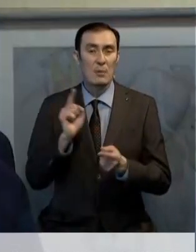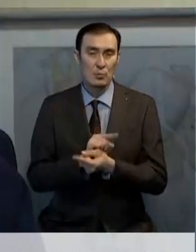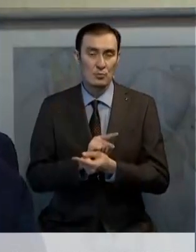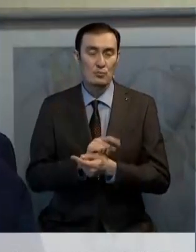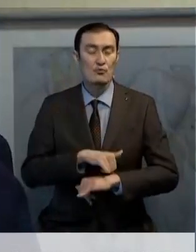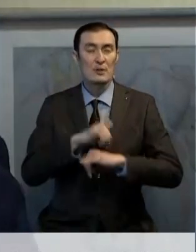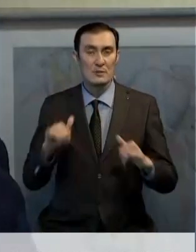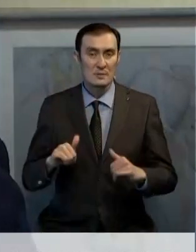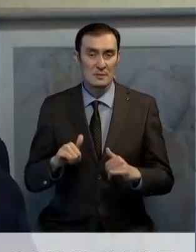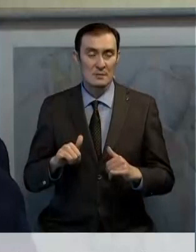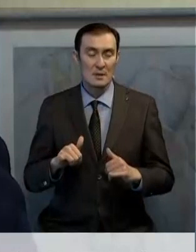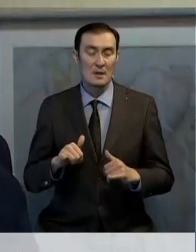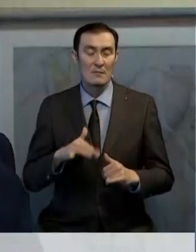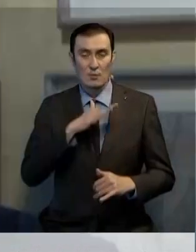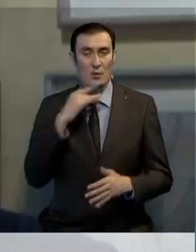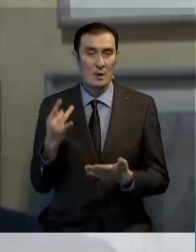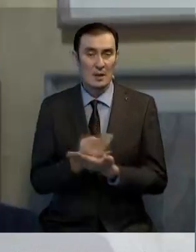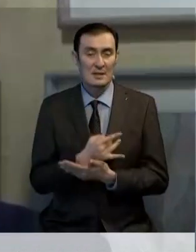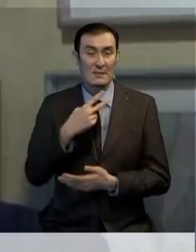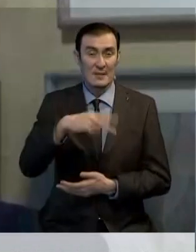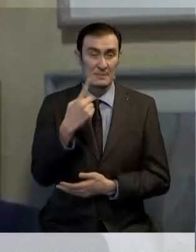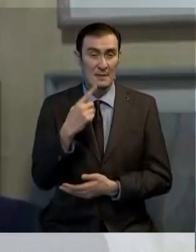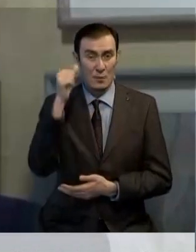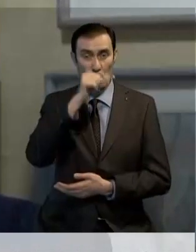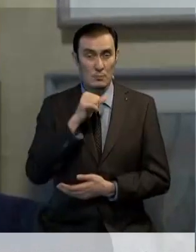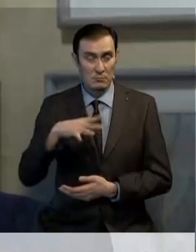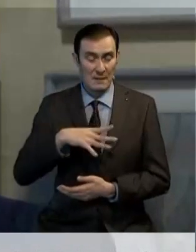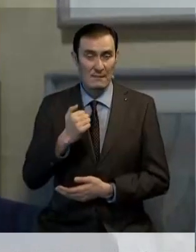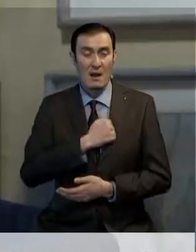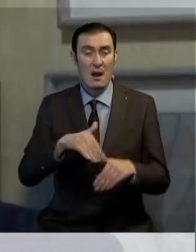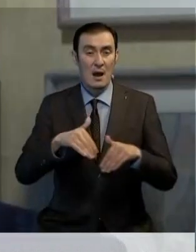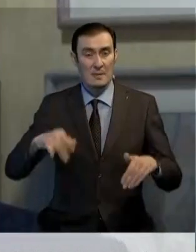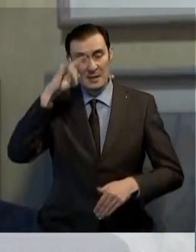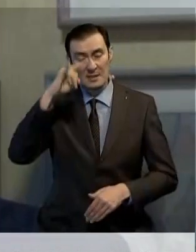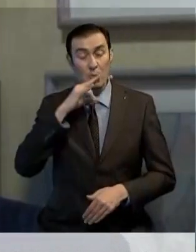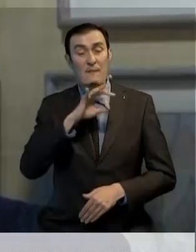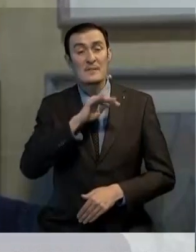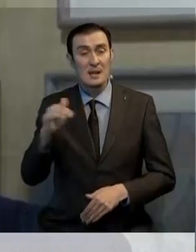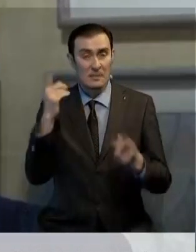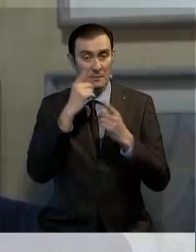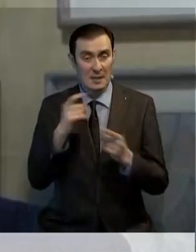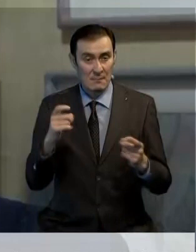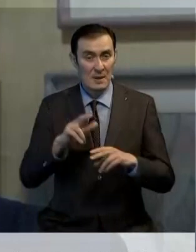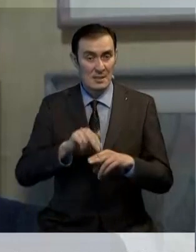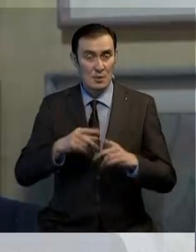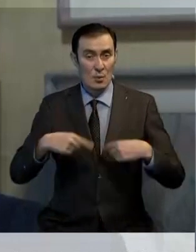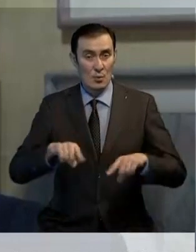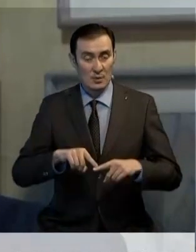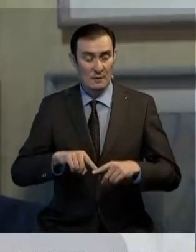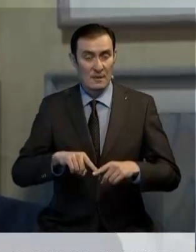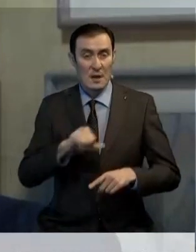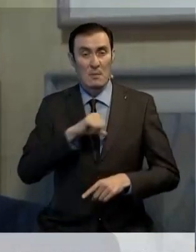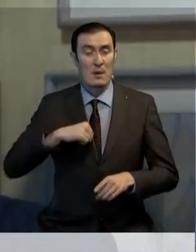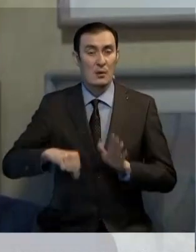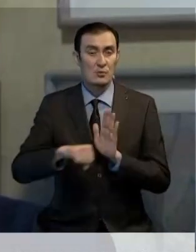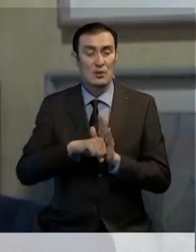растет почти в геометрической прогрессии. В 2021 году в армии Казахстана, по официальным данным правоохранительных органов,